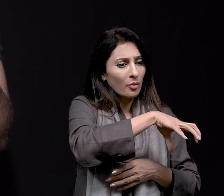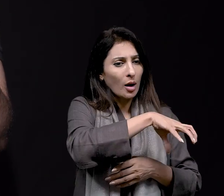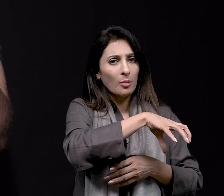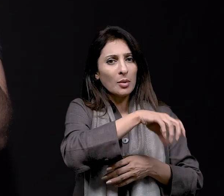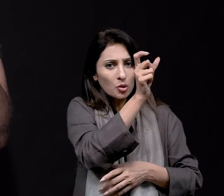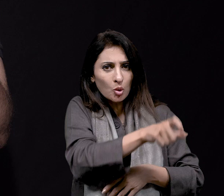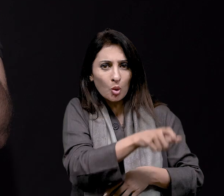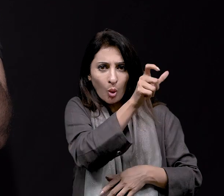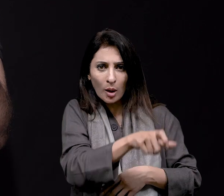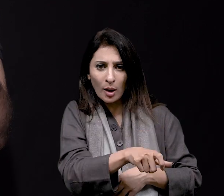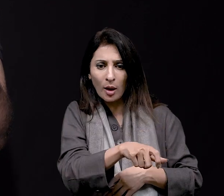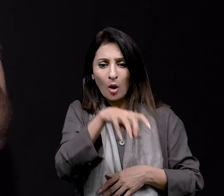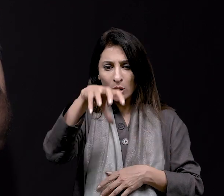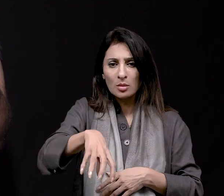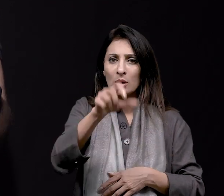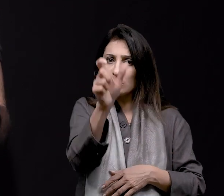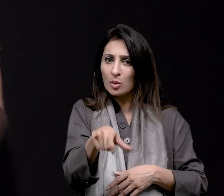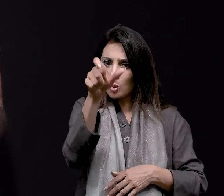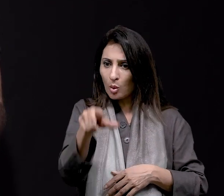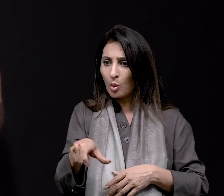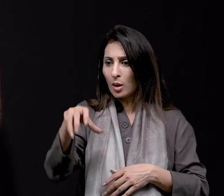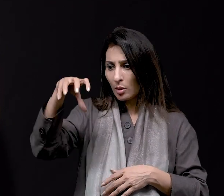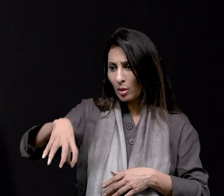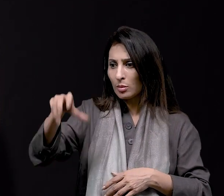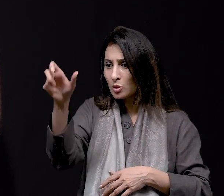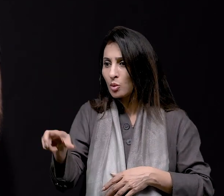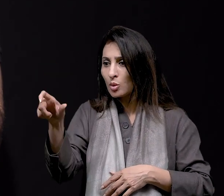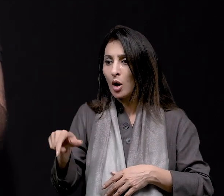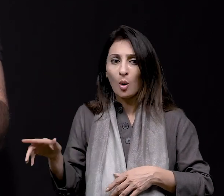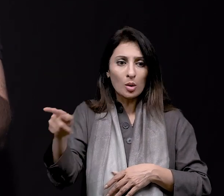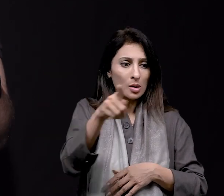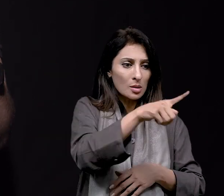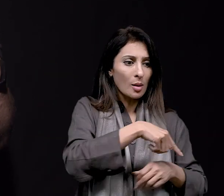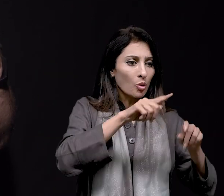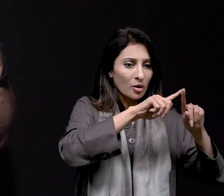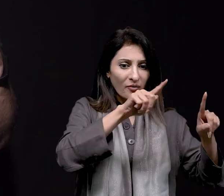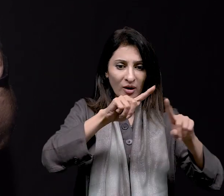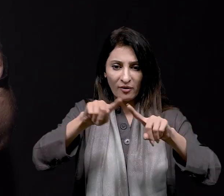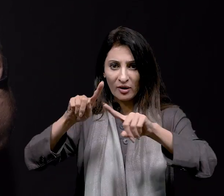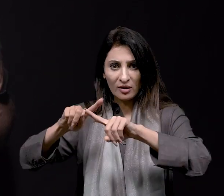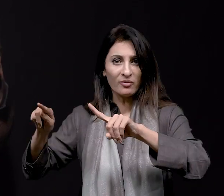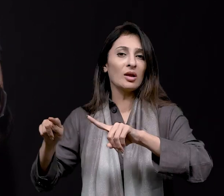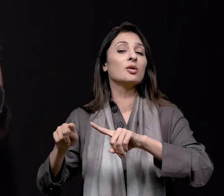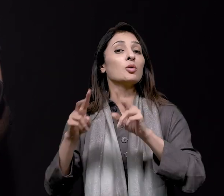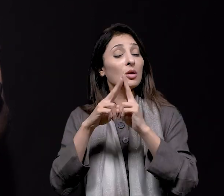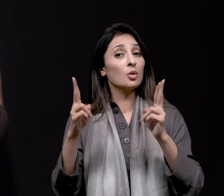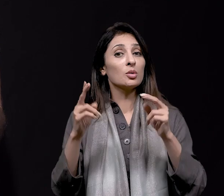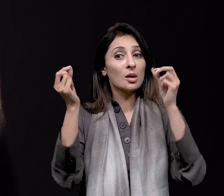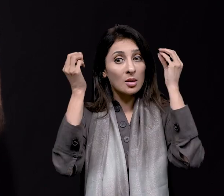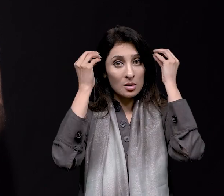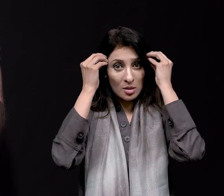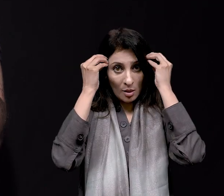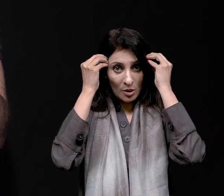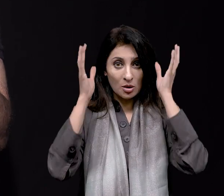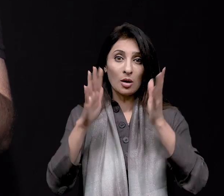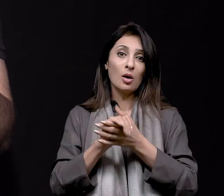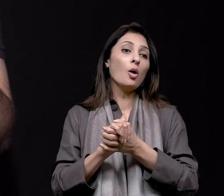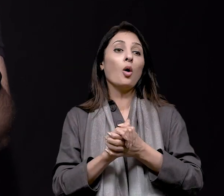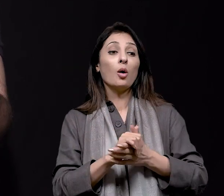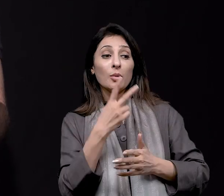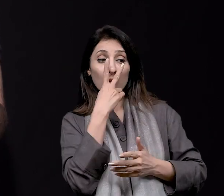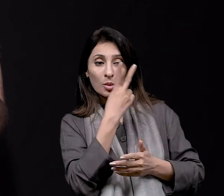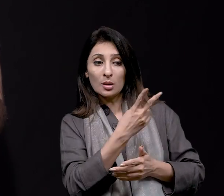سے ہمیں لوکل کمیونٹیز کے لیے ان کی لوکل آفات اور ان